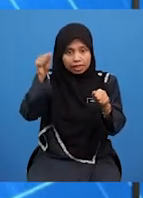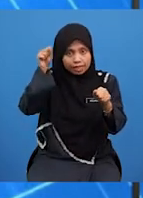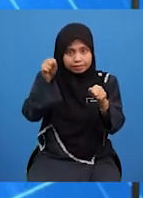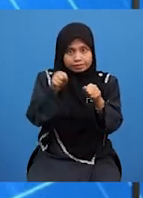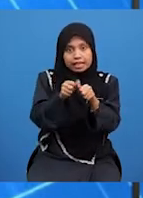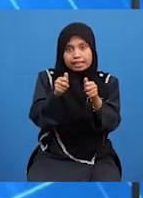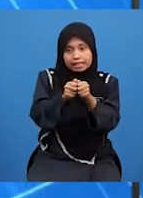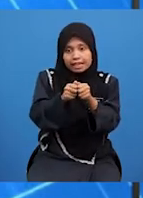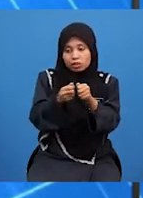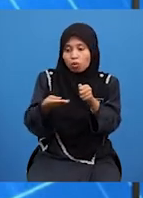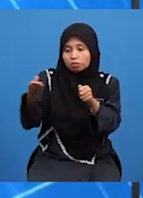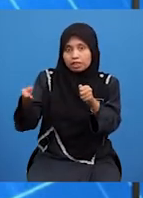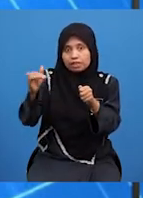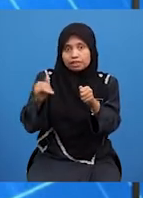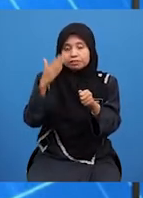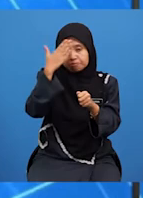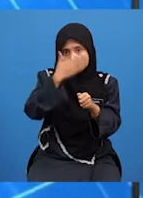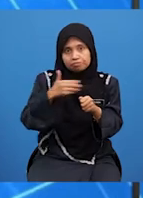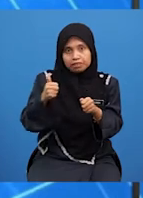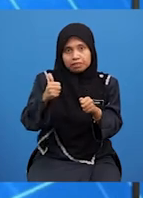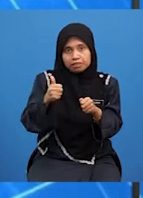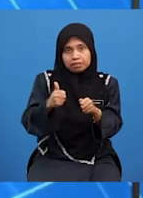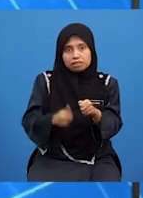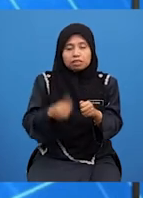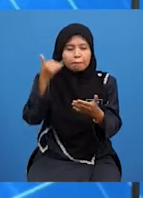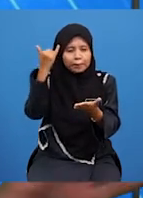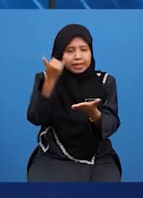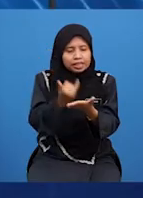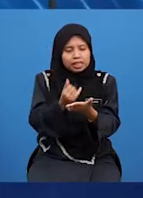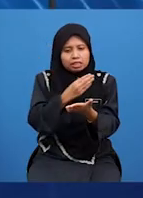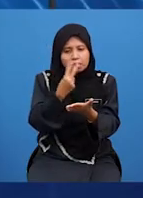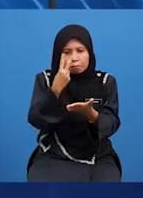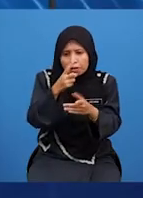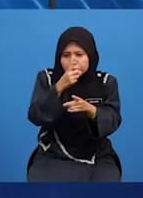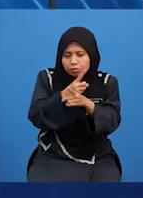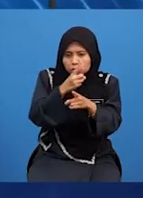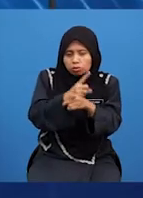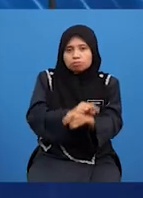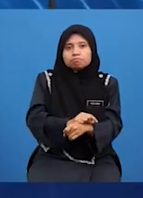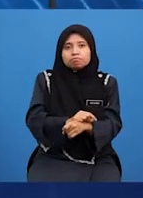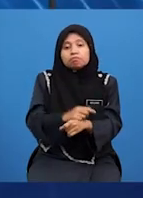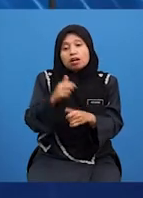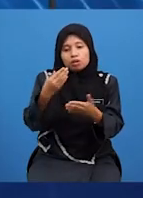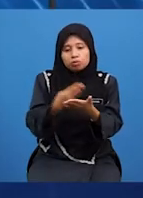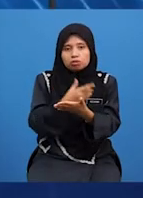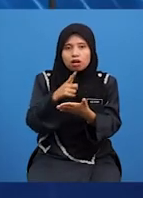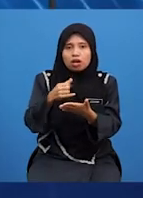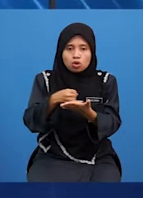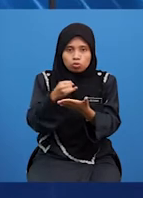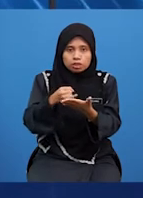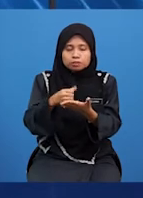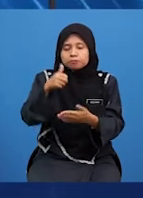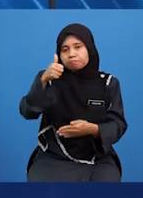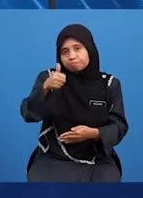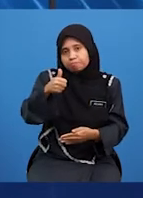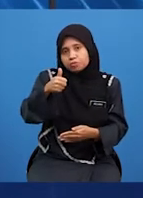yang dilukis tadi. Betul sekali. Tentu saja objek yang dilukis nampak menarik dan logik, Cikgu Don. Barulah lukisannya. Wow. Ya, kalau ni